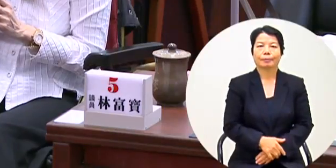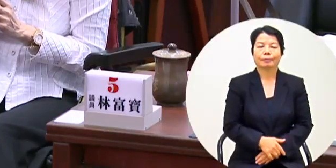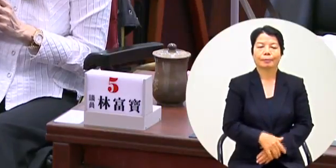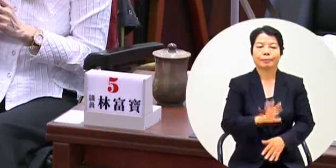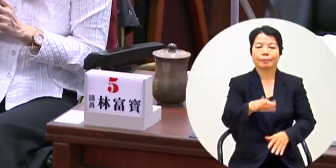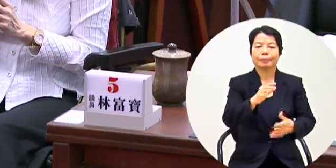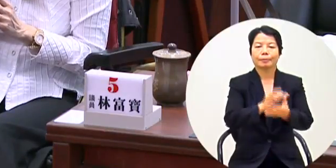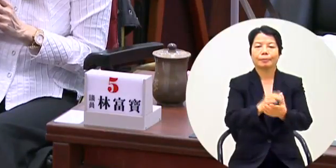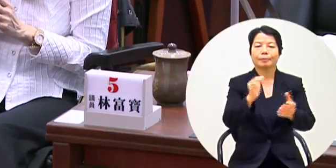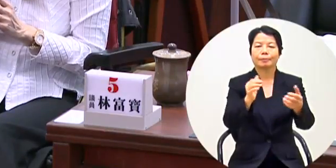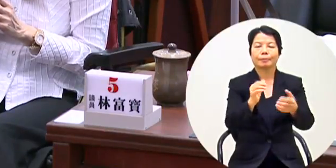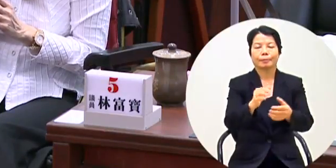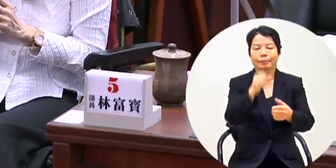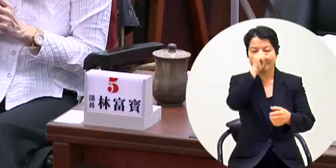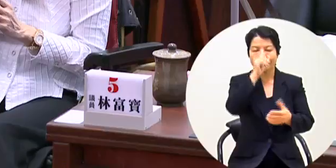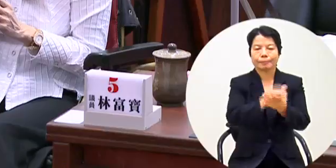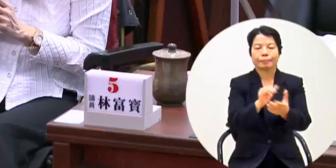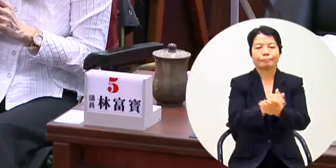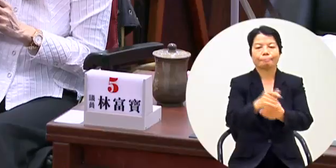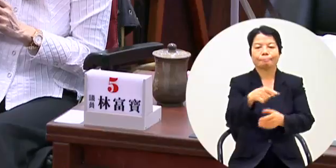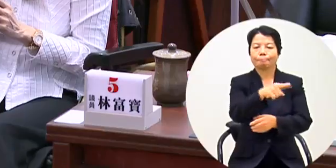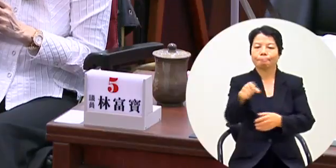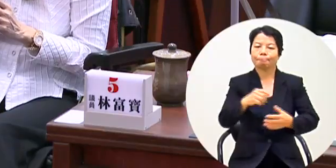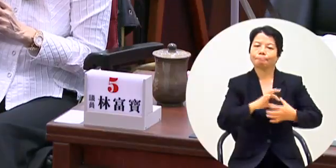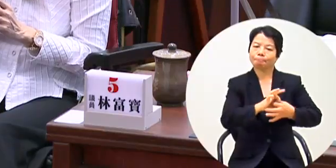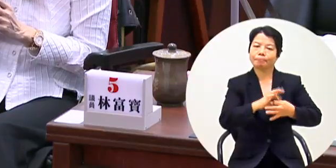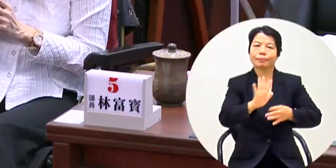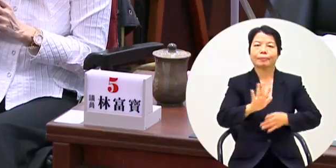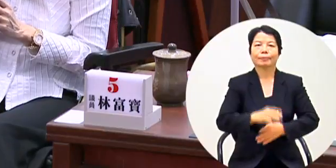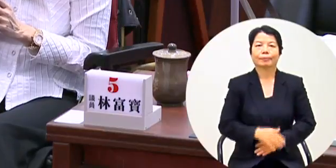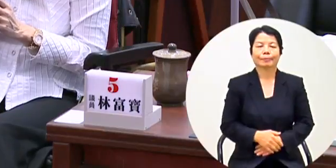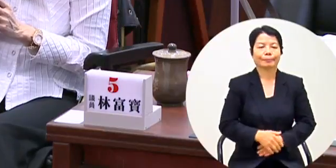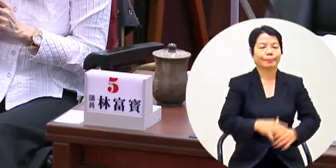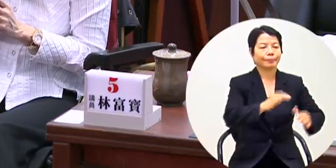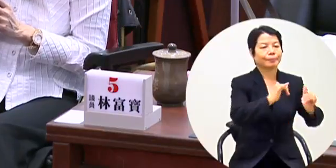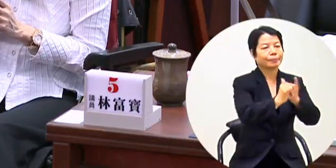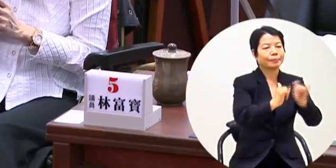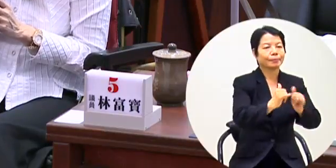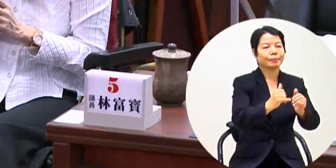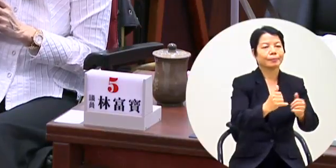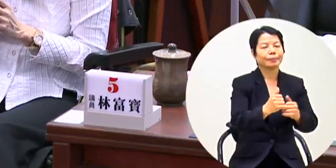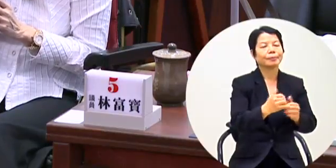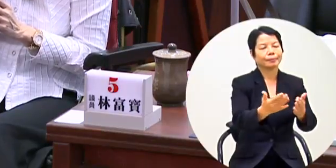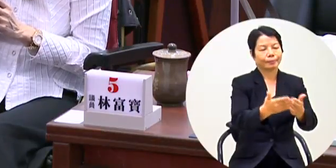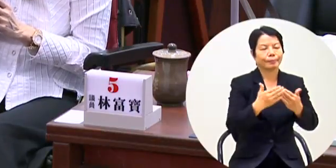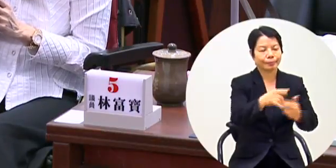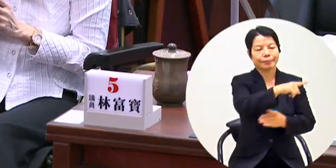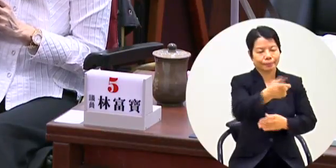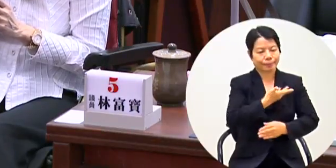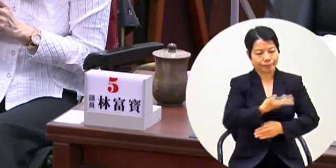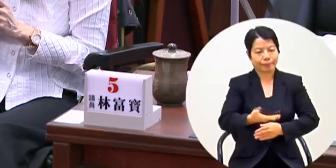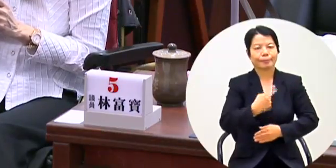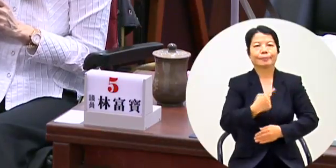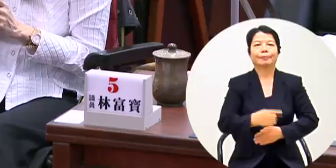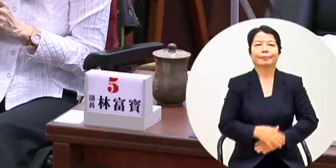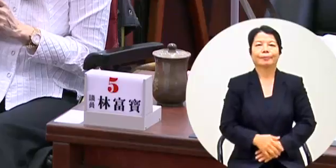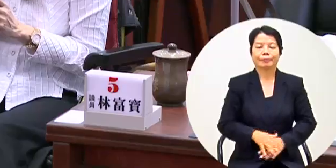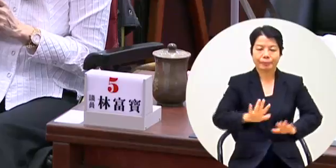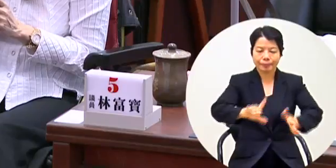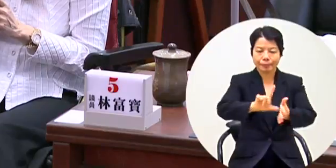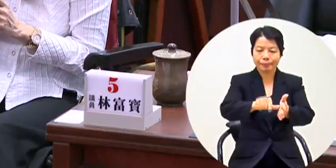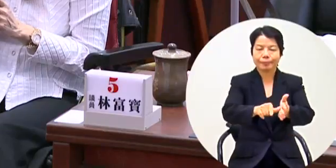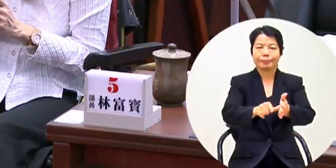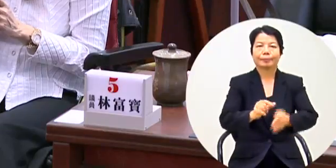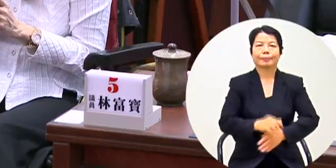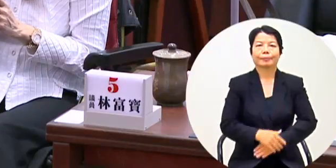那所有的市民朋友对我的体谅哈，让我可以在这段时间休养